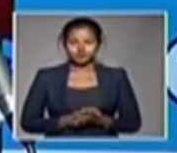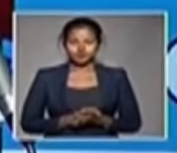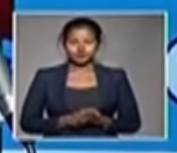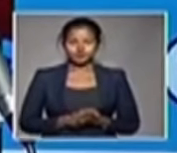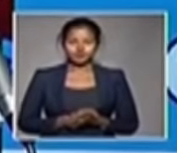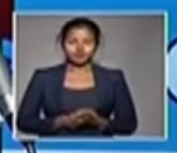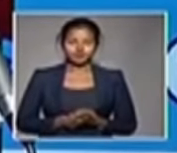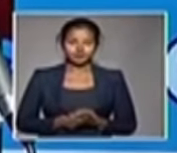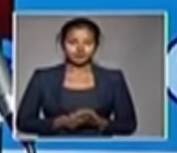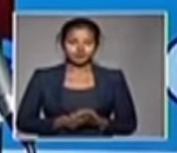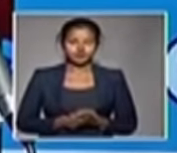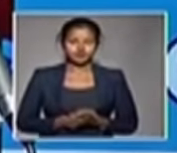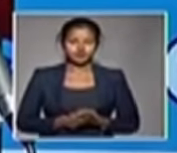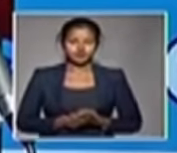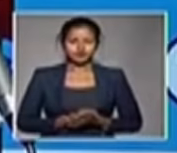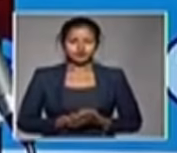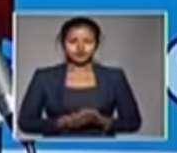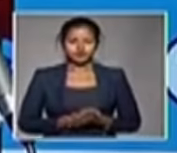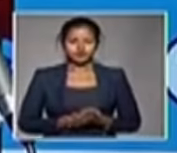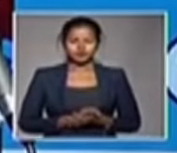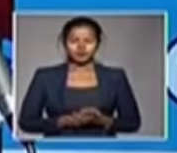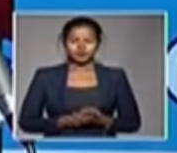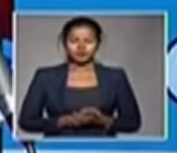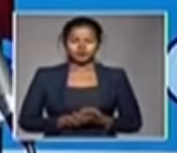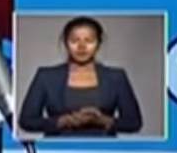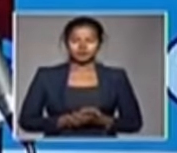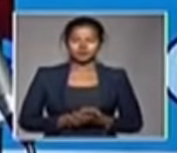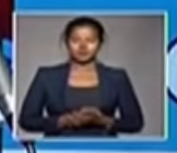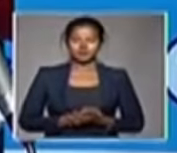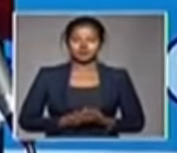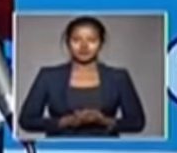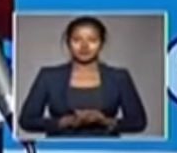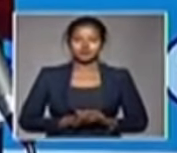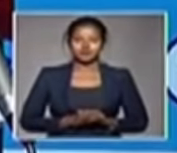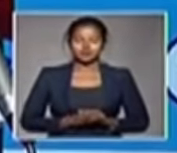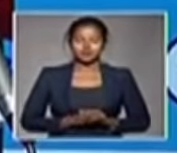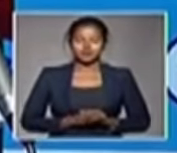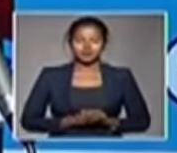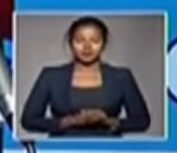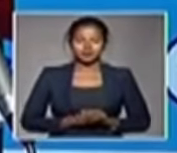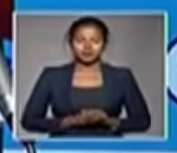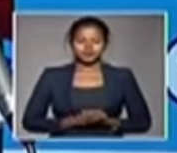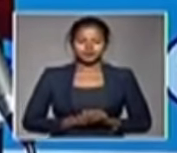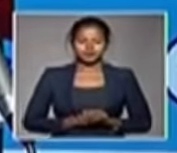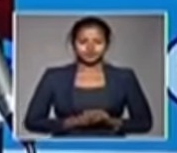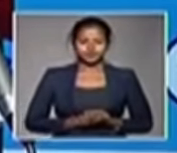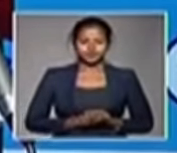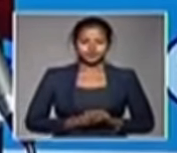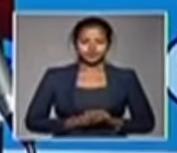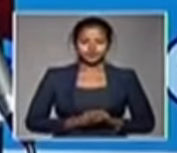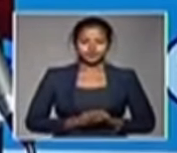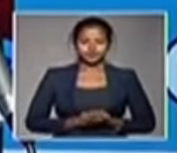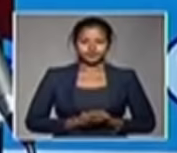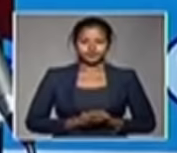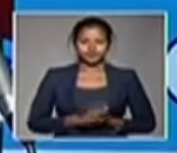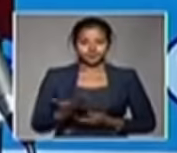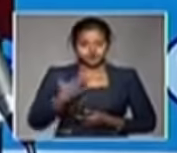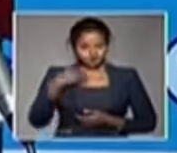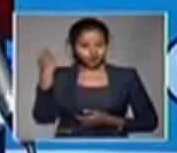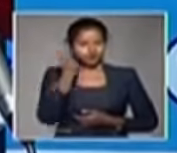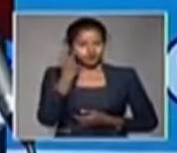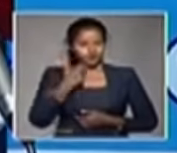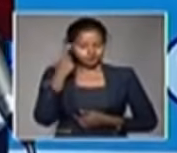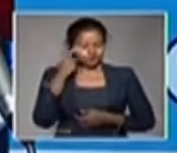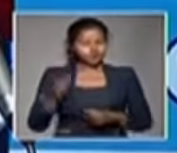ක්‍යාත්මකව සහ භූගෝලීය වශයෙන් රෝගීන්ගේ පැතිරීමේ වැඩිවීමක් අපිට පෙනෙනවා. We have observed that the spread